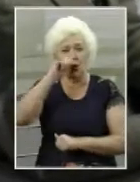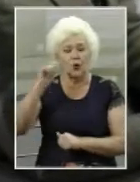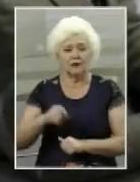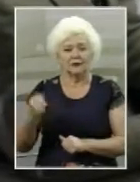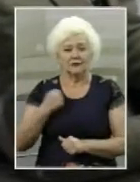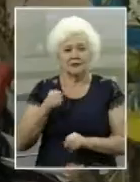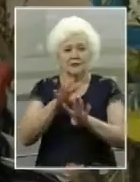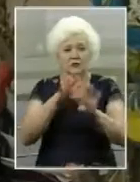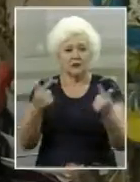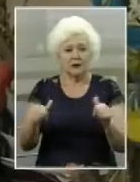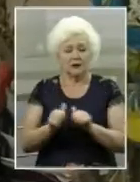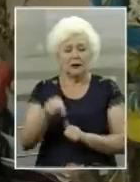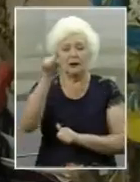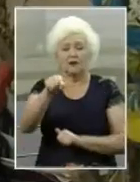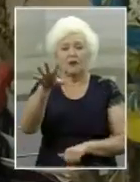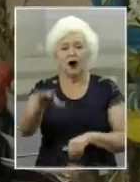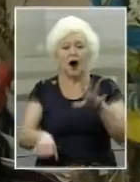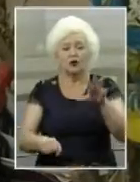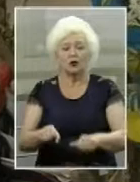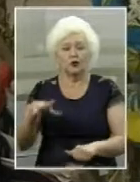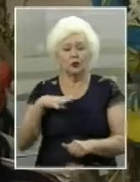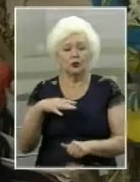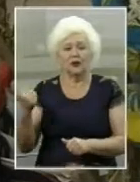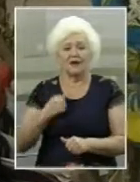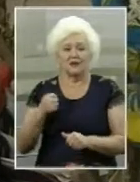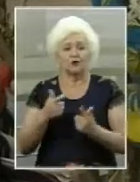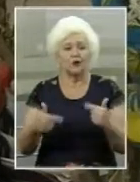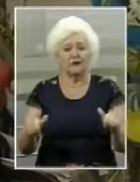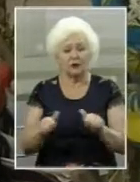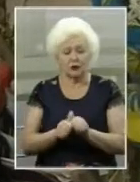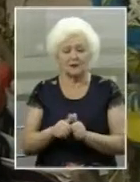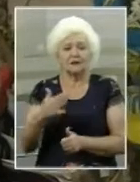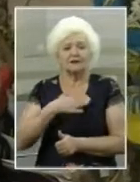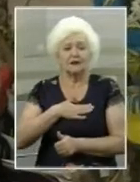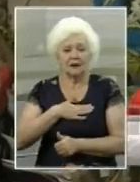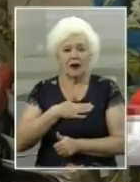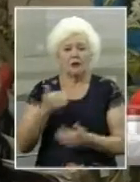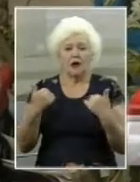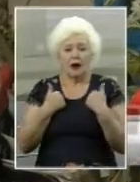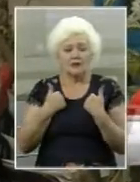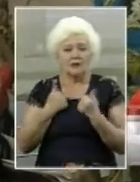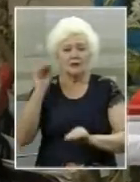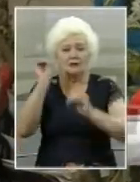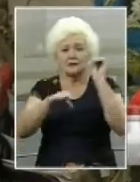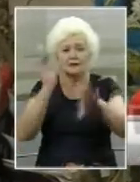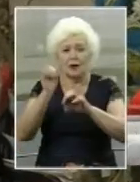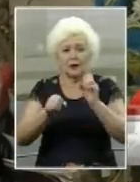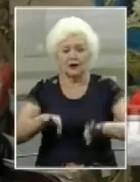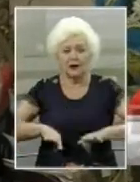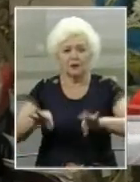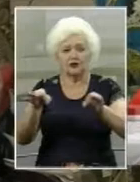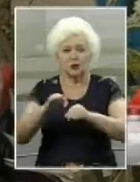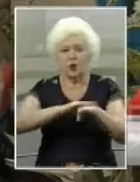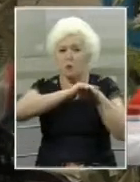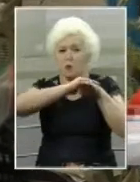військові частини. Там окуповані були військові частини наші. Ми забили машини битком